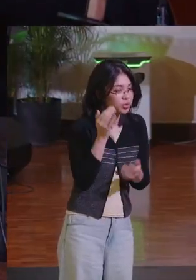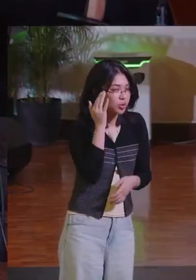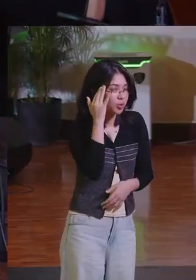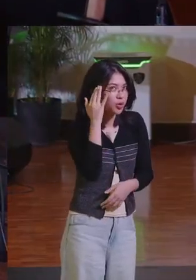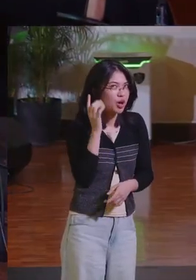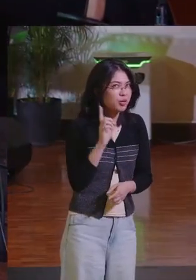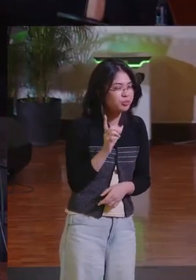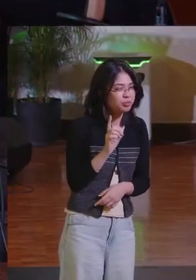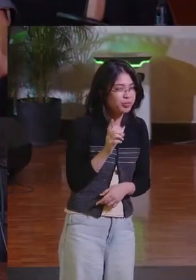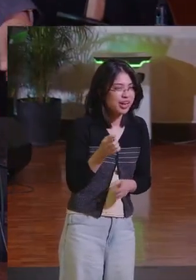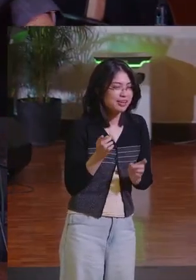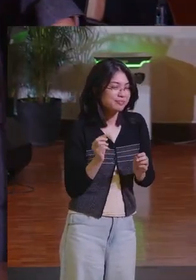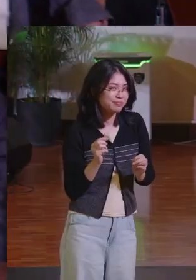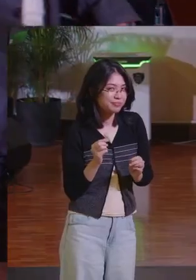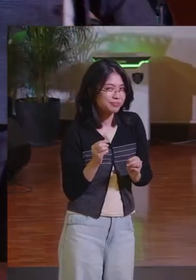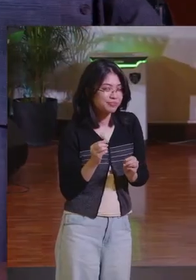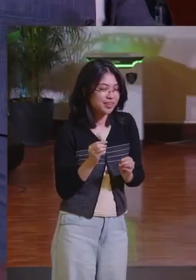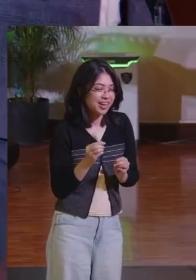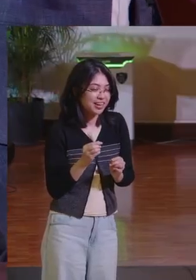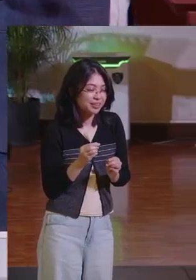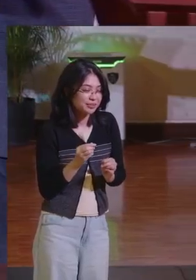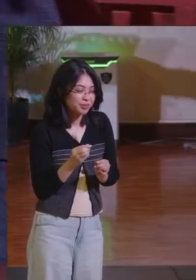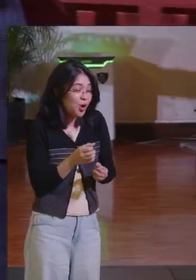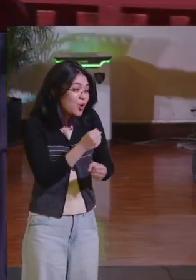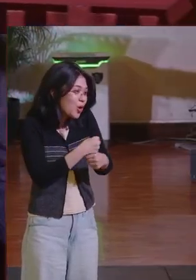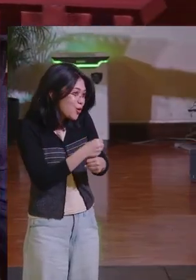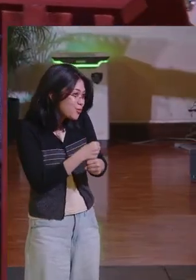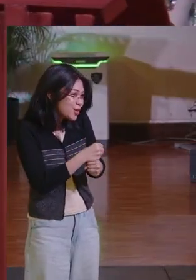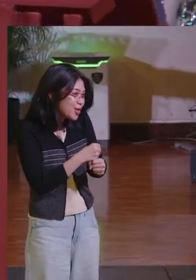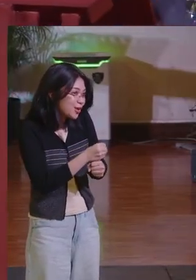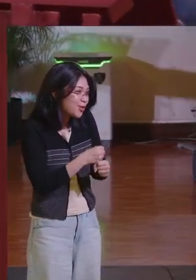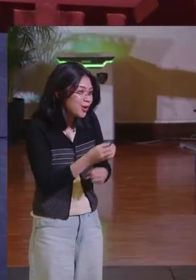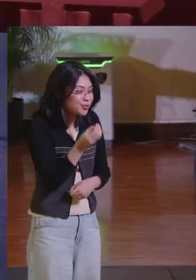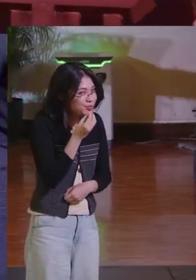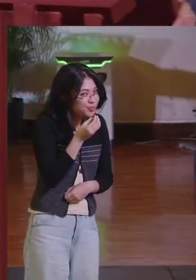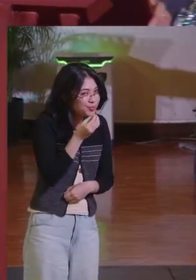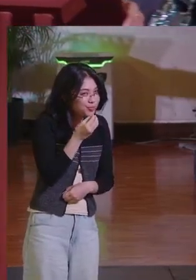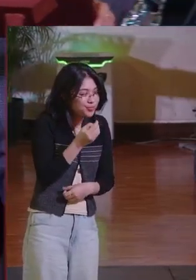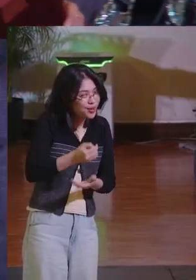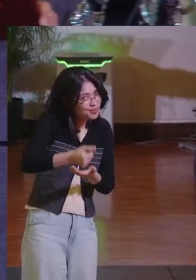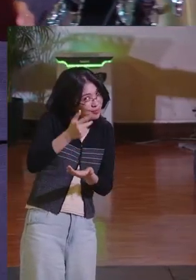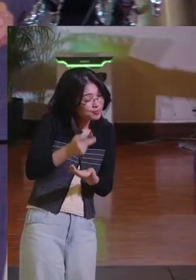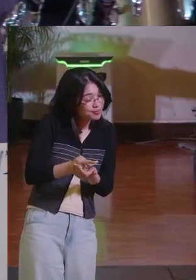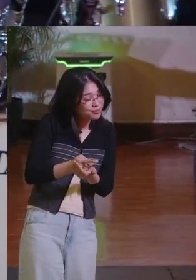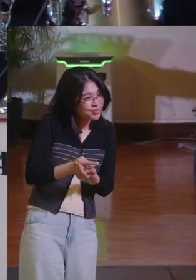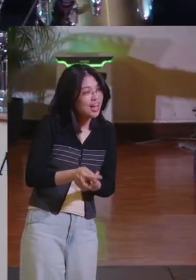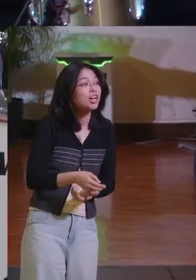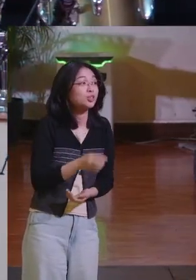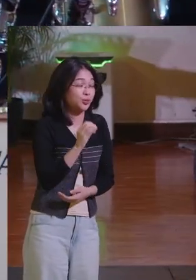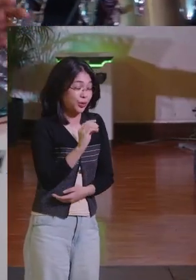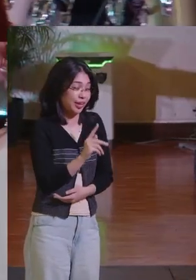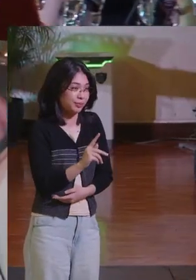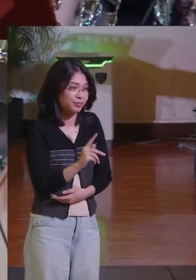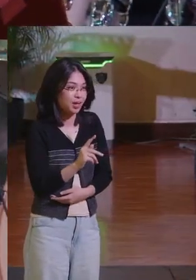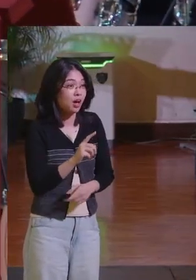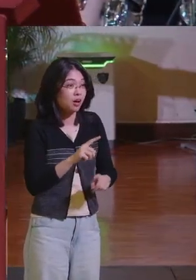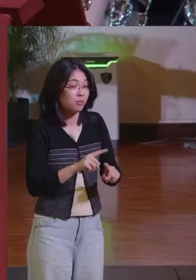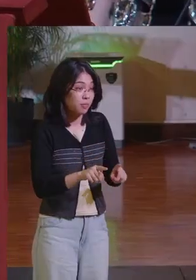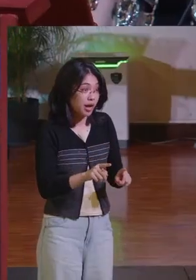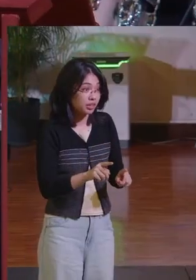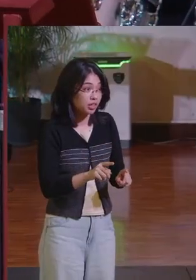Lord. You can do that. Ayaw mo ng bias. No? Wala pong masama, pero yung para malaman ang